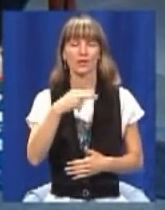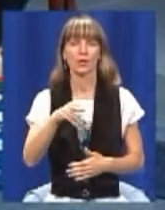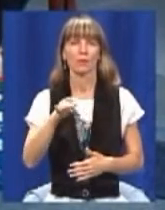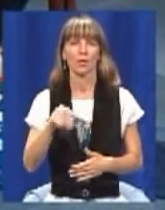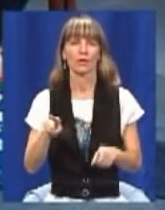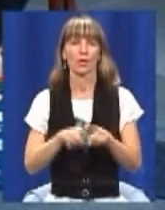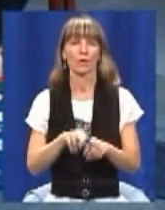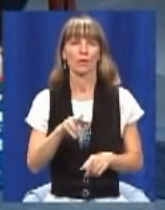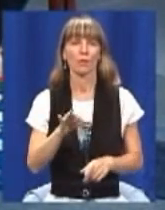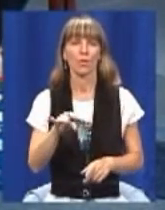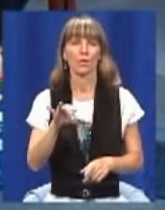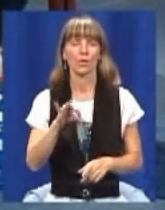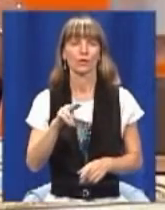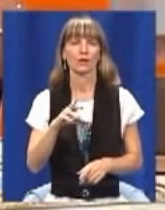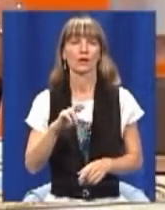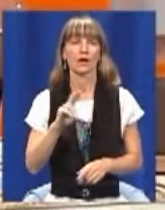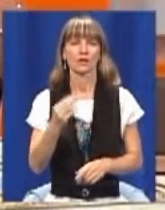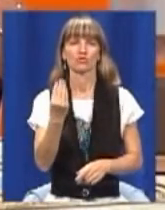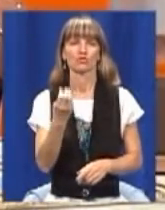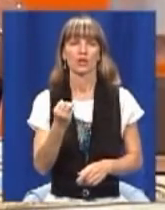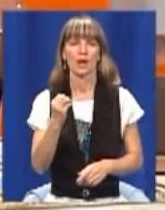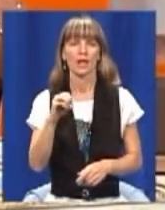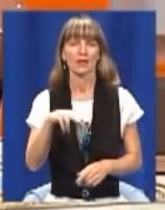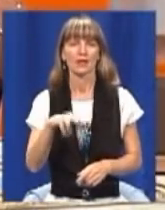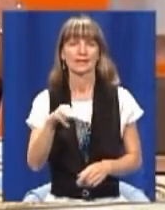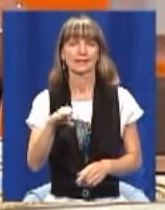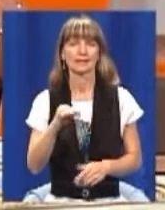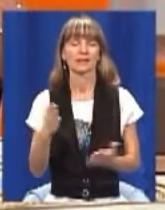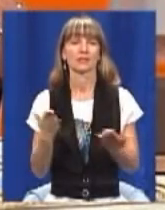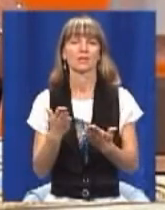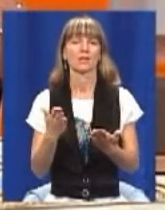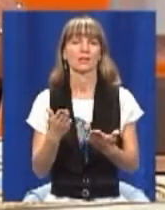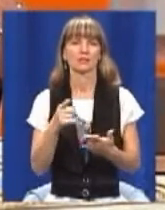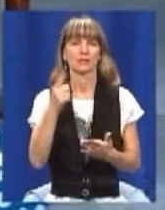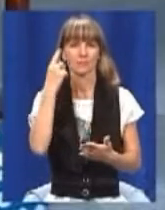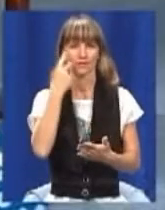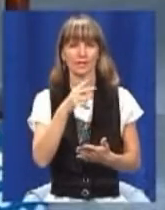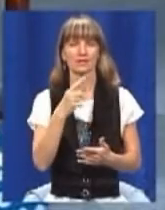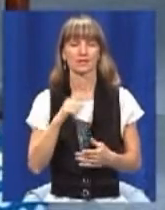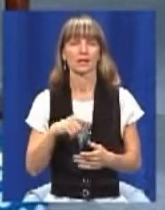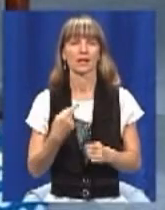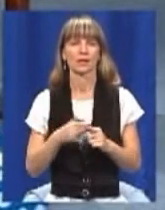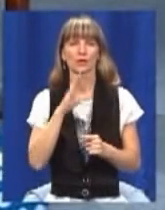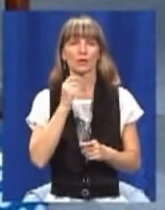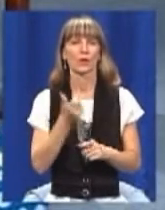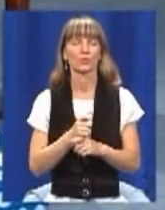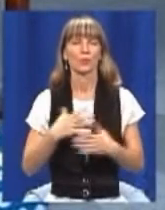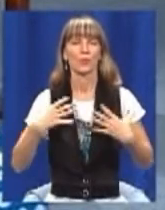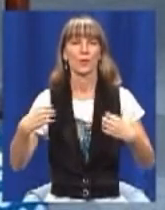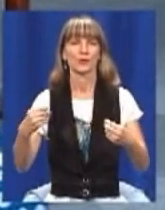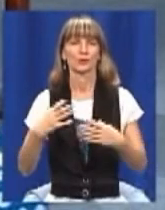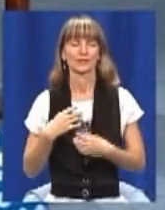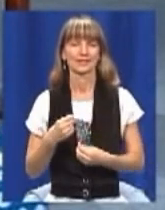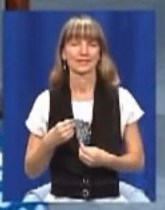таку породу, як шелті. Ань, я думаю, ти знаєш, хто ця собачка і як вона виглядає. Так, це собачка